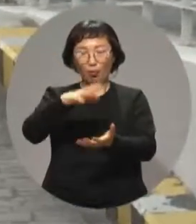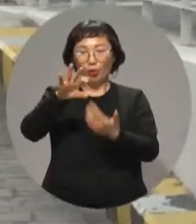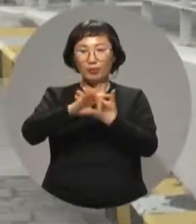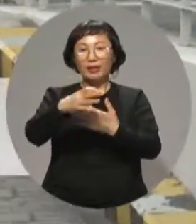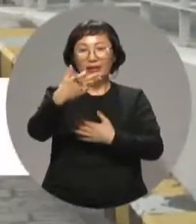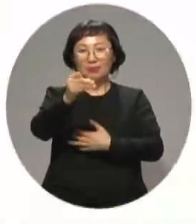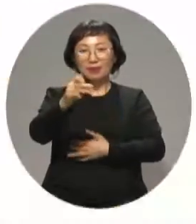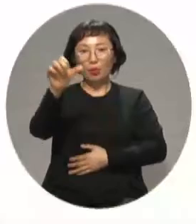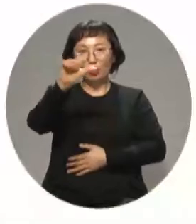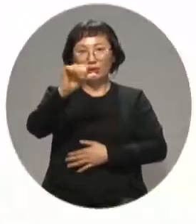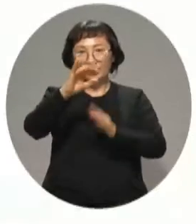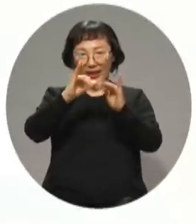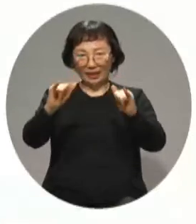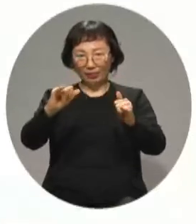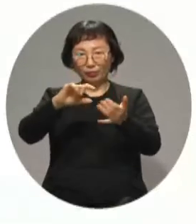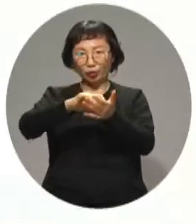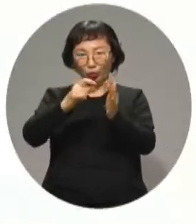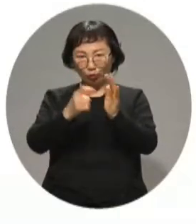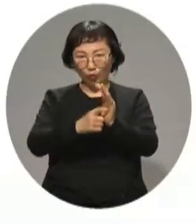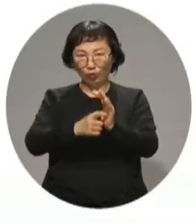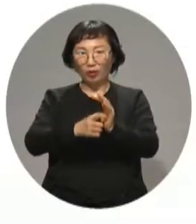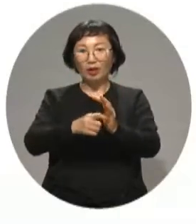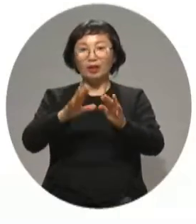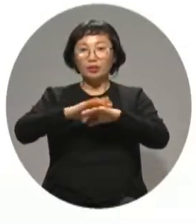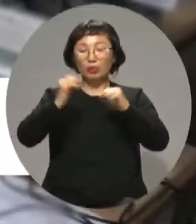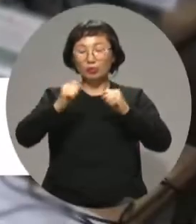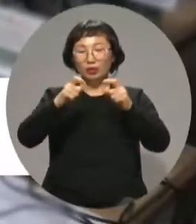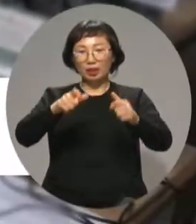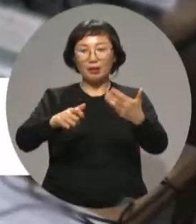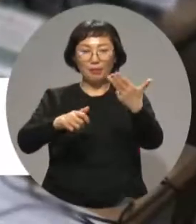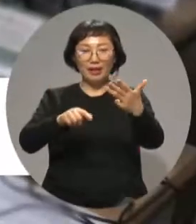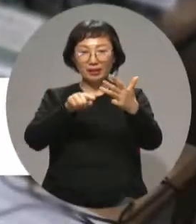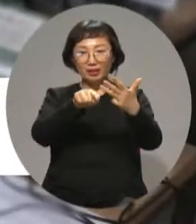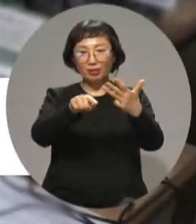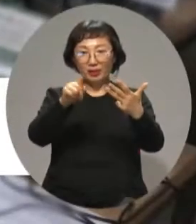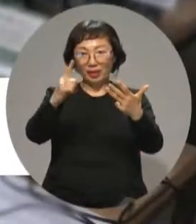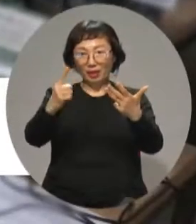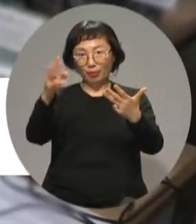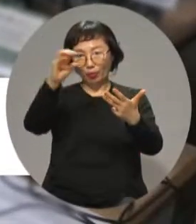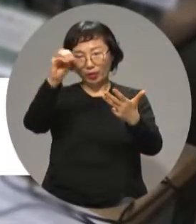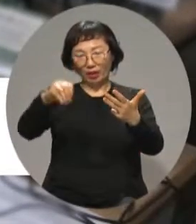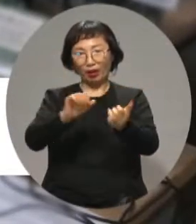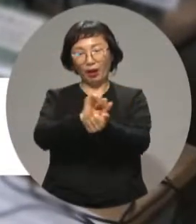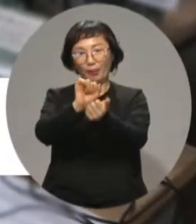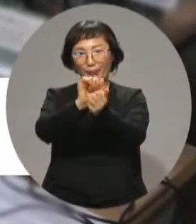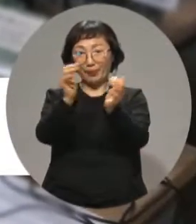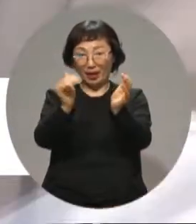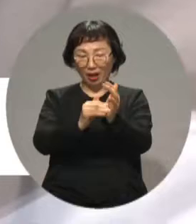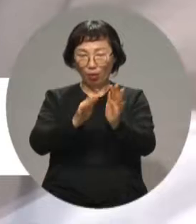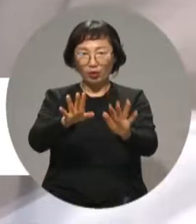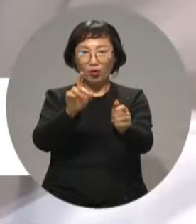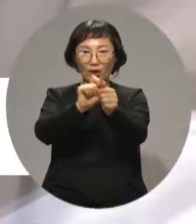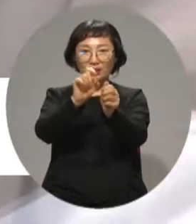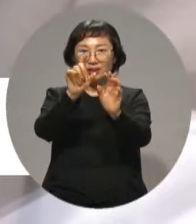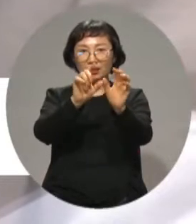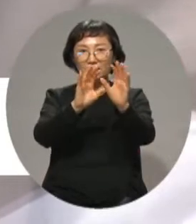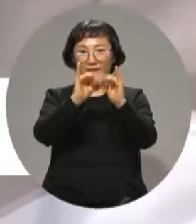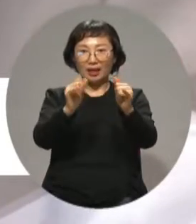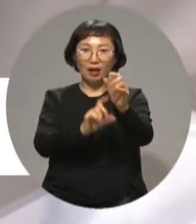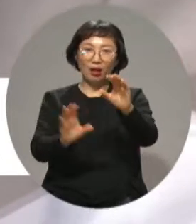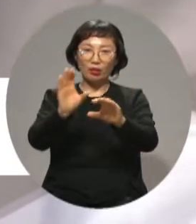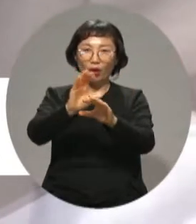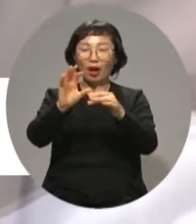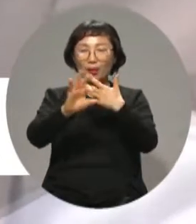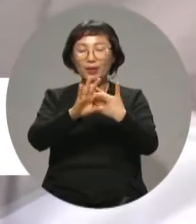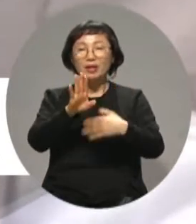5천여 명 산술적으로 만 보면 도민의 8.1% 가 감염 됐는데 오늘 확진 자를 더하면 사실상